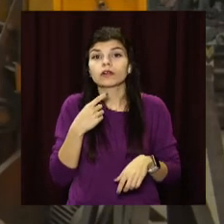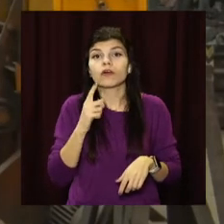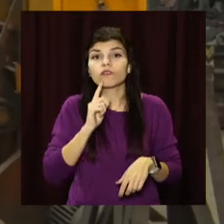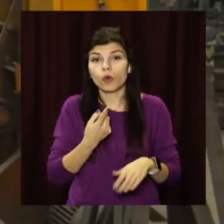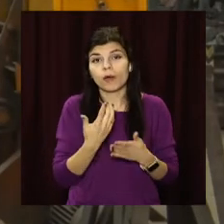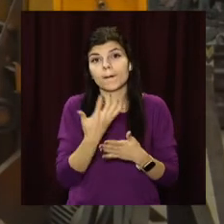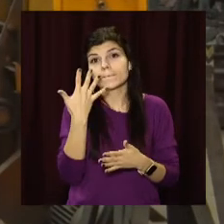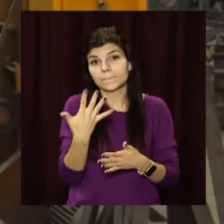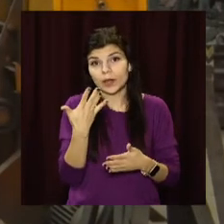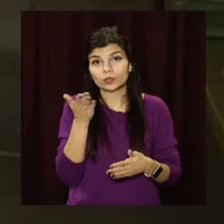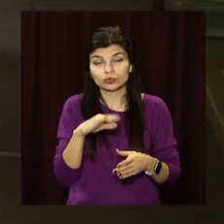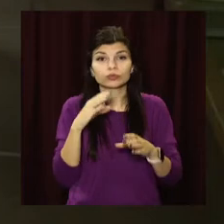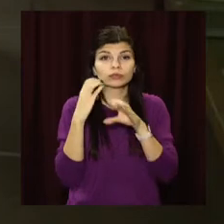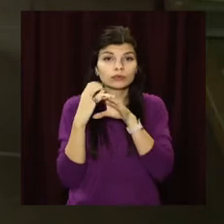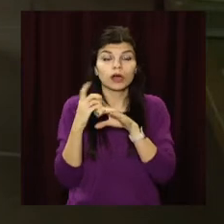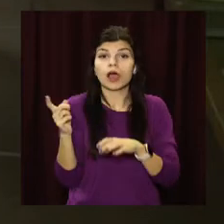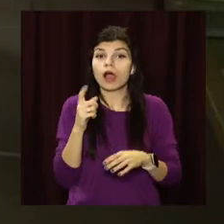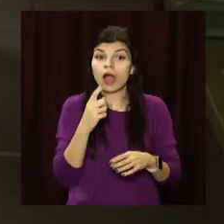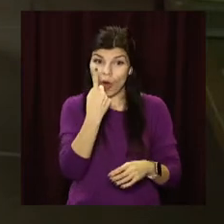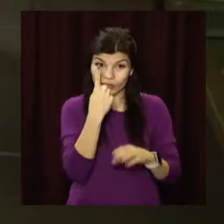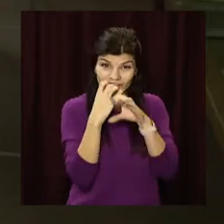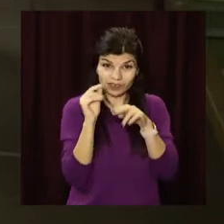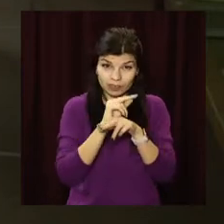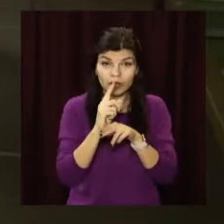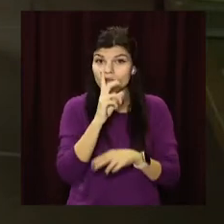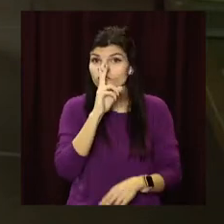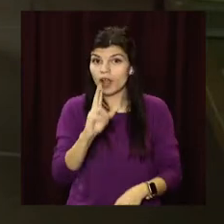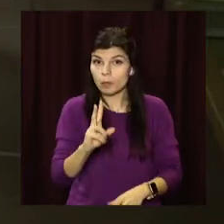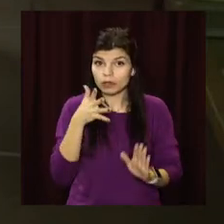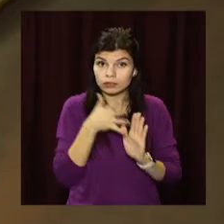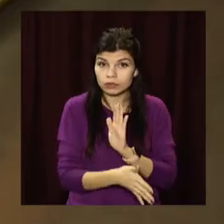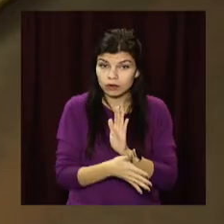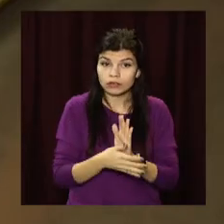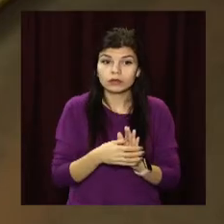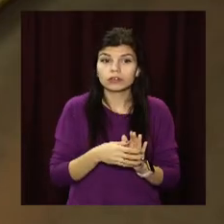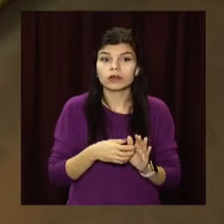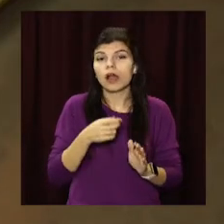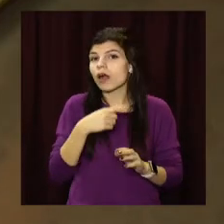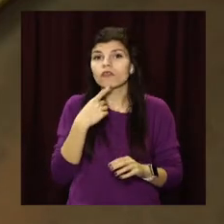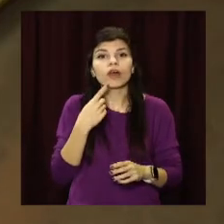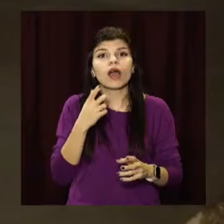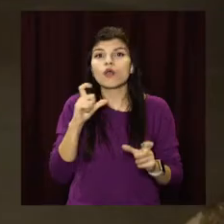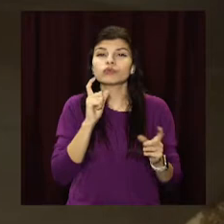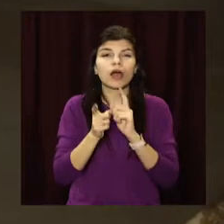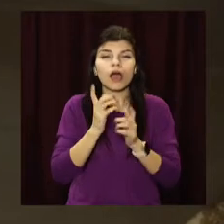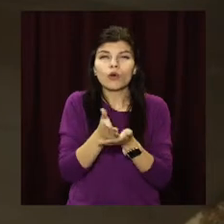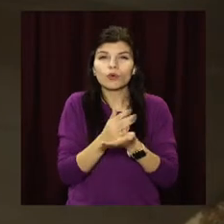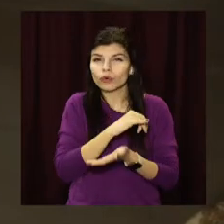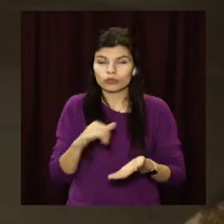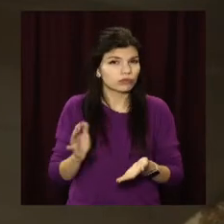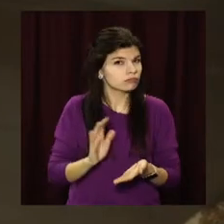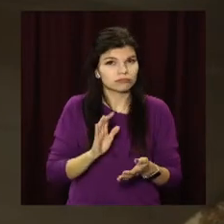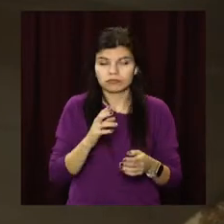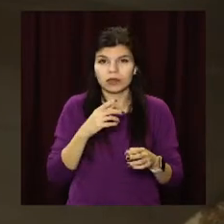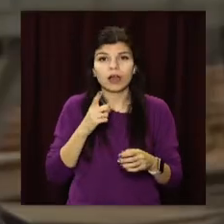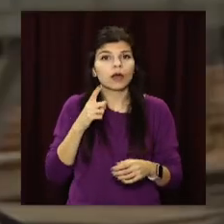відновлення кожного майстри витрачають по 2 місяці. Метробудівці кажуть, не більше транспортка лічить не час, а пасажири. Вандалізм влітає місту